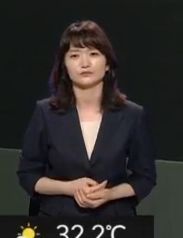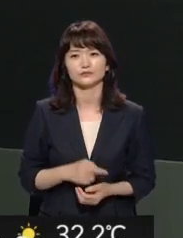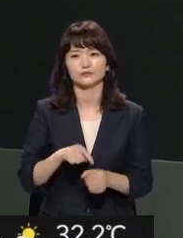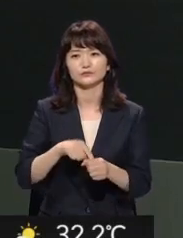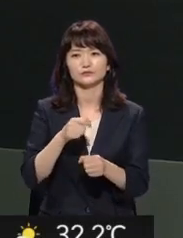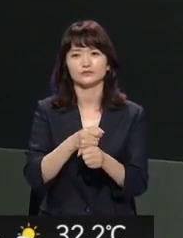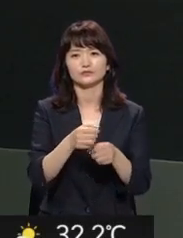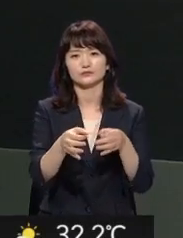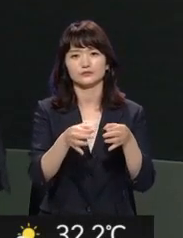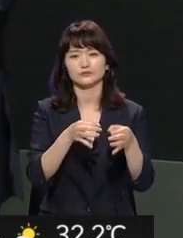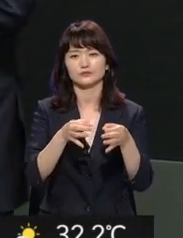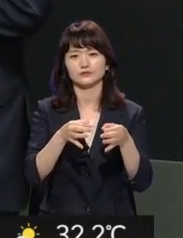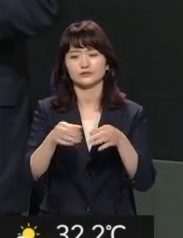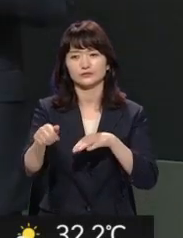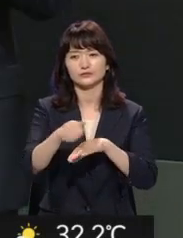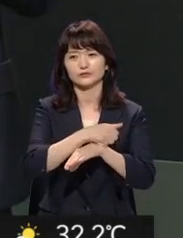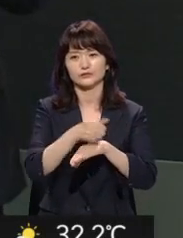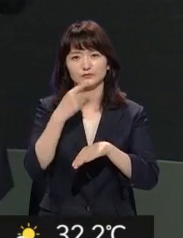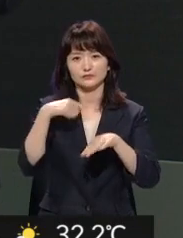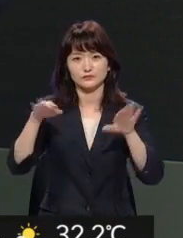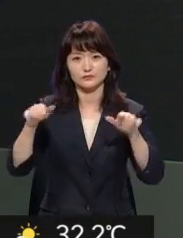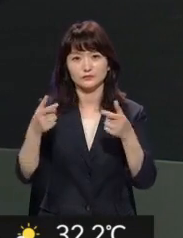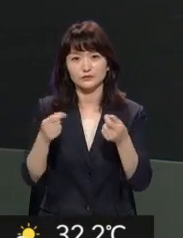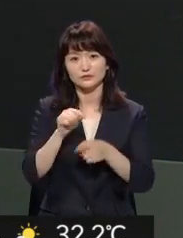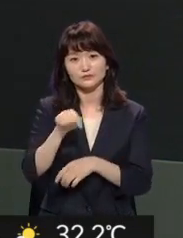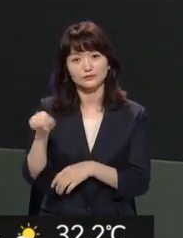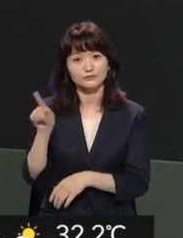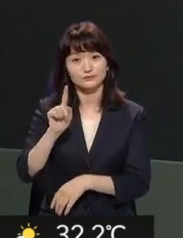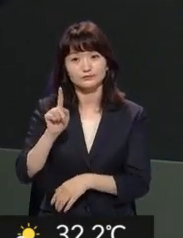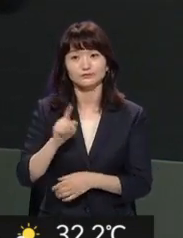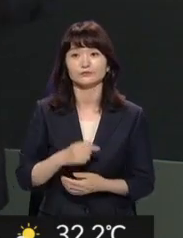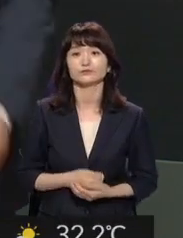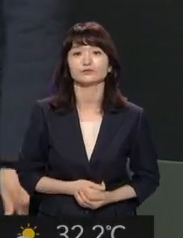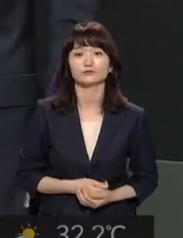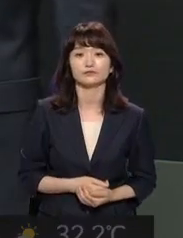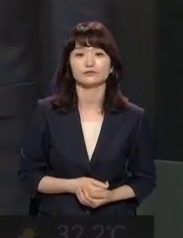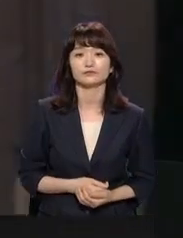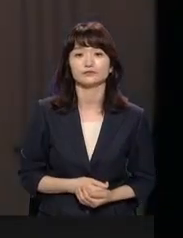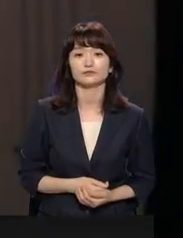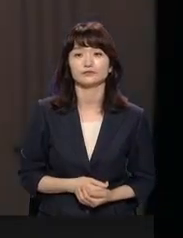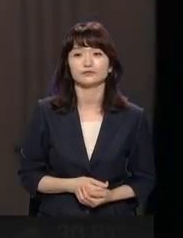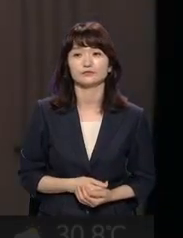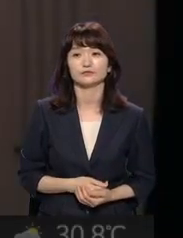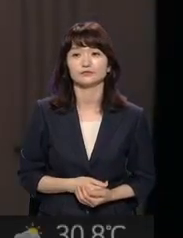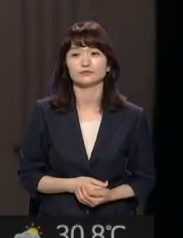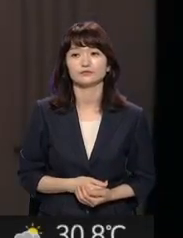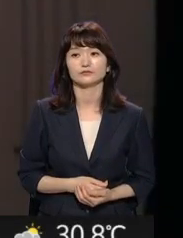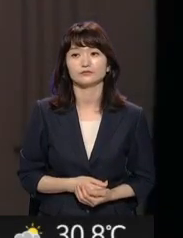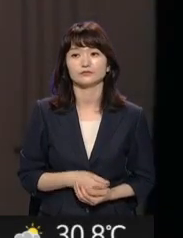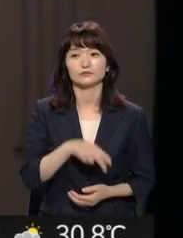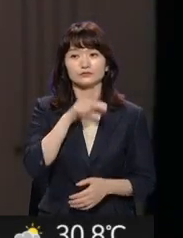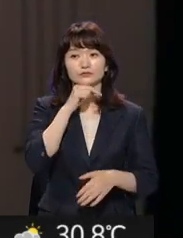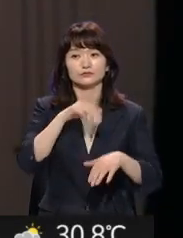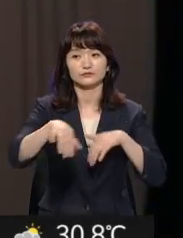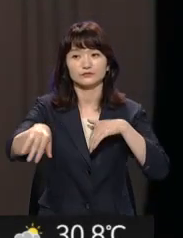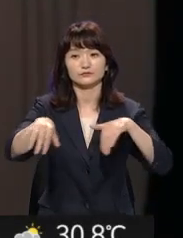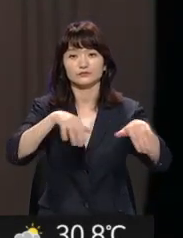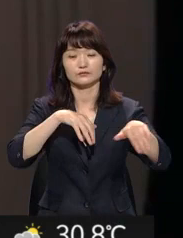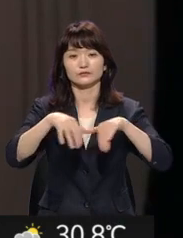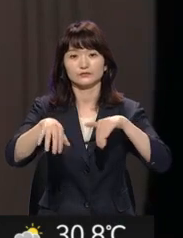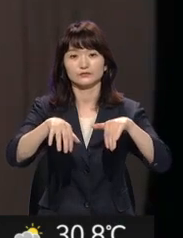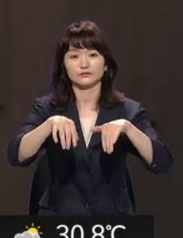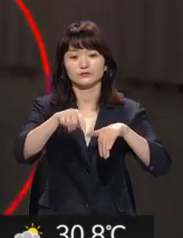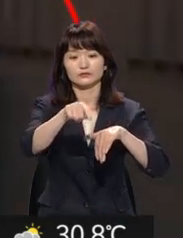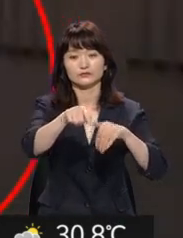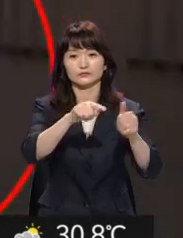방앗간 지나가는 참새처럼 점점점 무슨 얘기일까요? 영상으로 만나보시죠. 자, 저 골목 끝에 서 있는 저 남성